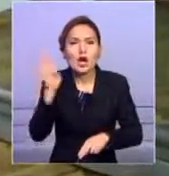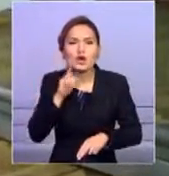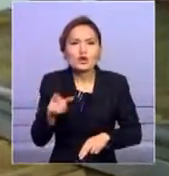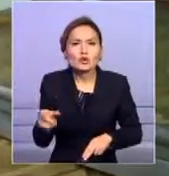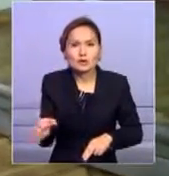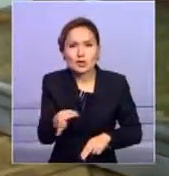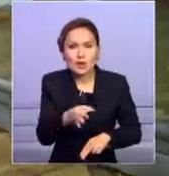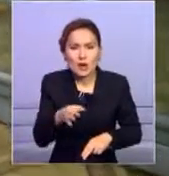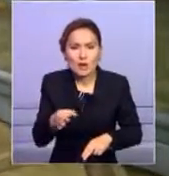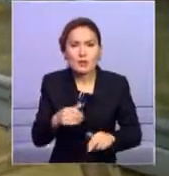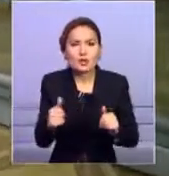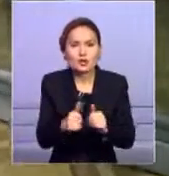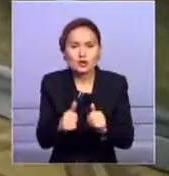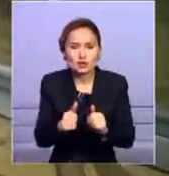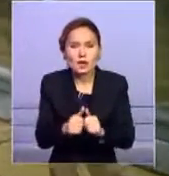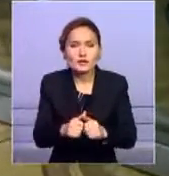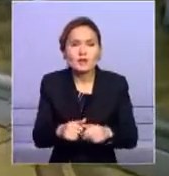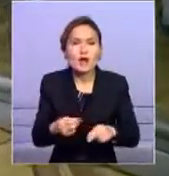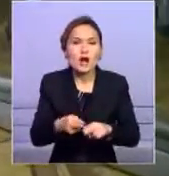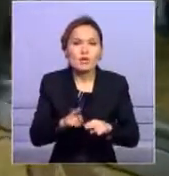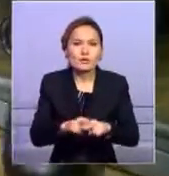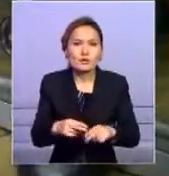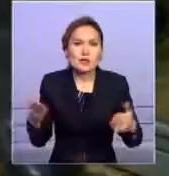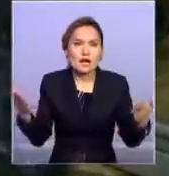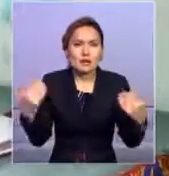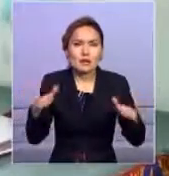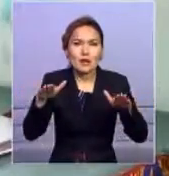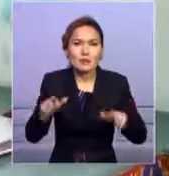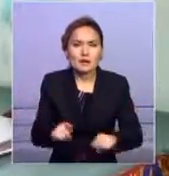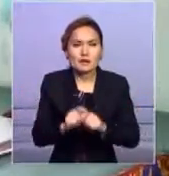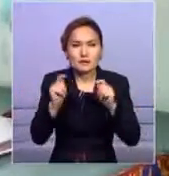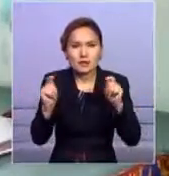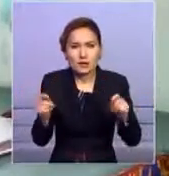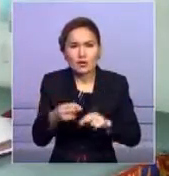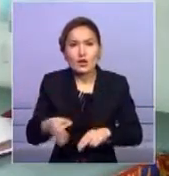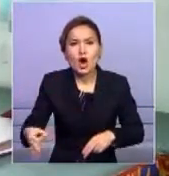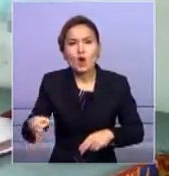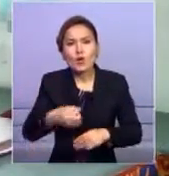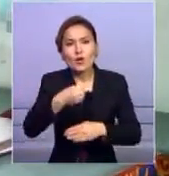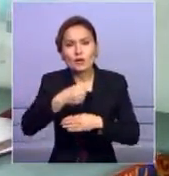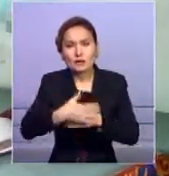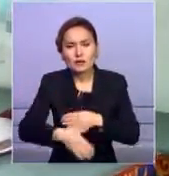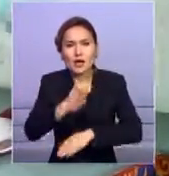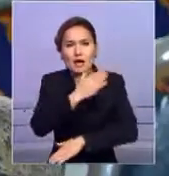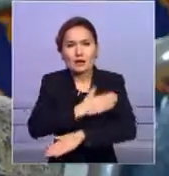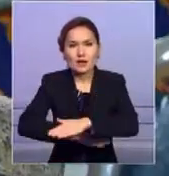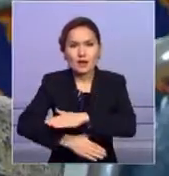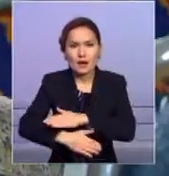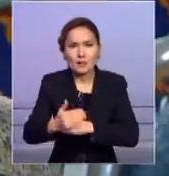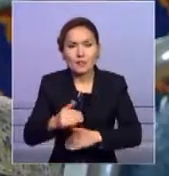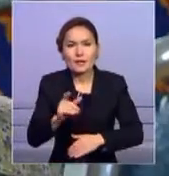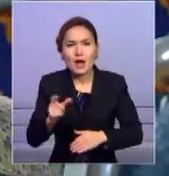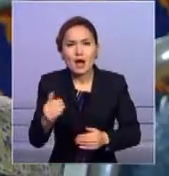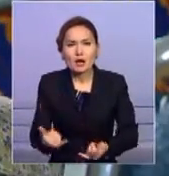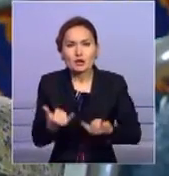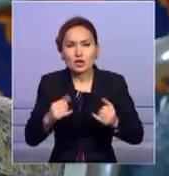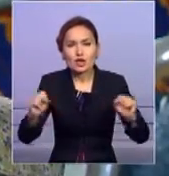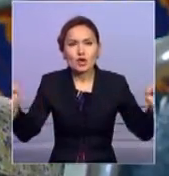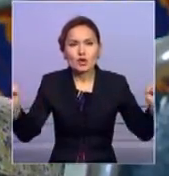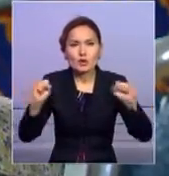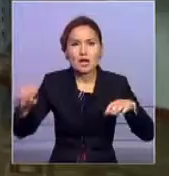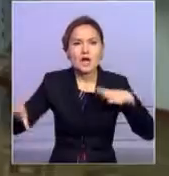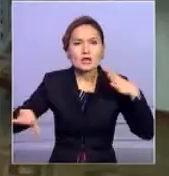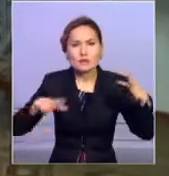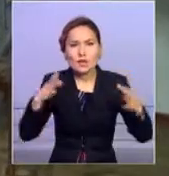ол, тынбай еңбектеніп келеді. Кәсіпкер ұтып алған халықаралық грантына облыс орталығынан мүмкіндігі шектеулі жандарды спортпен